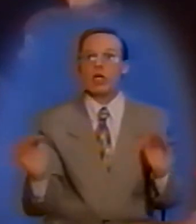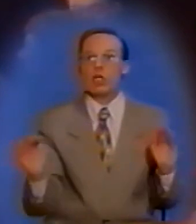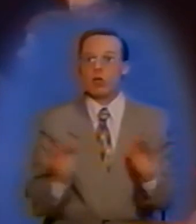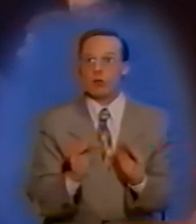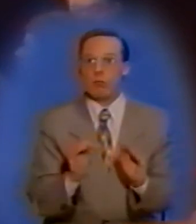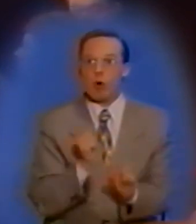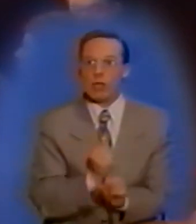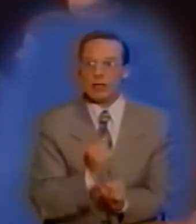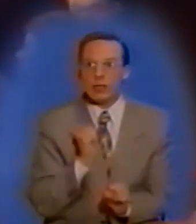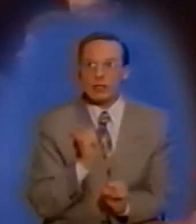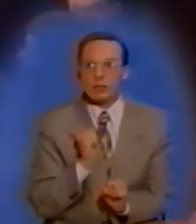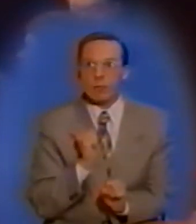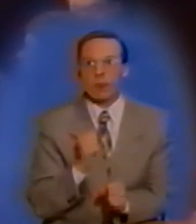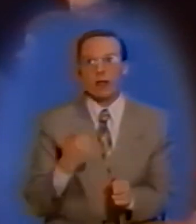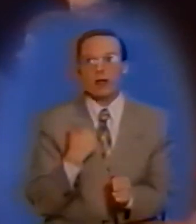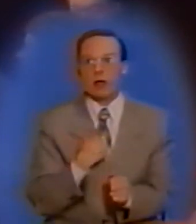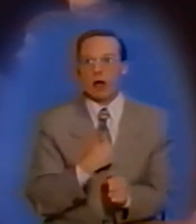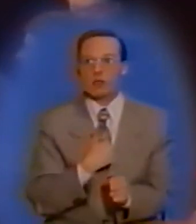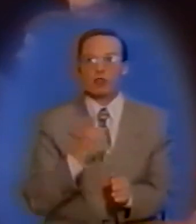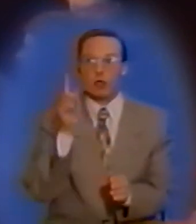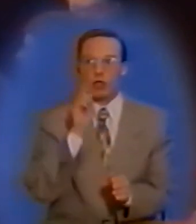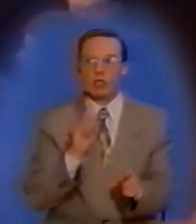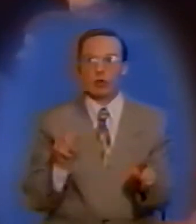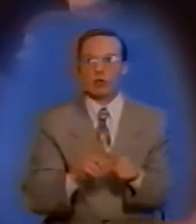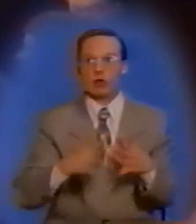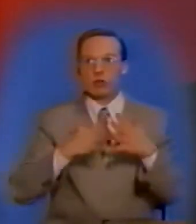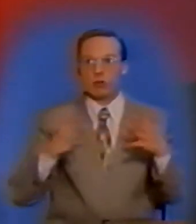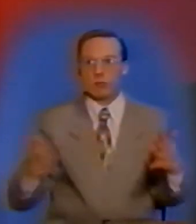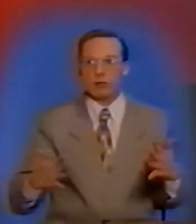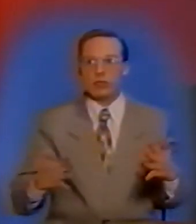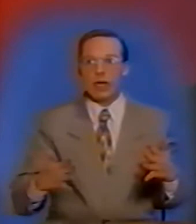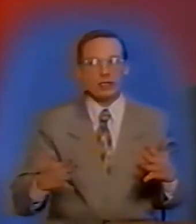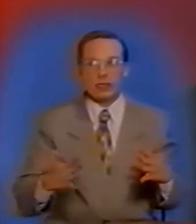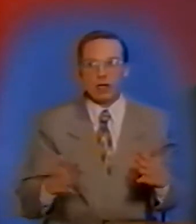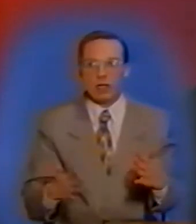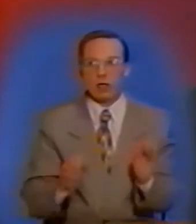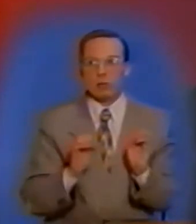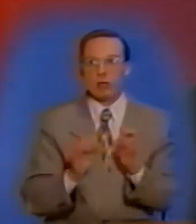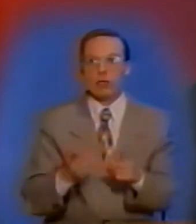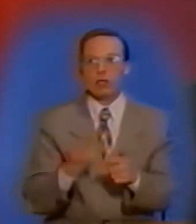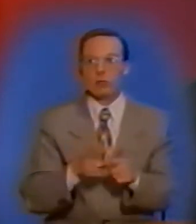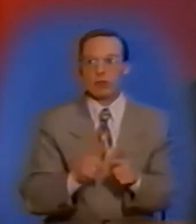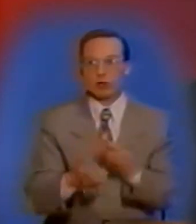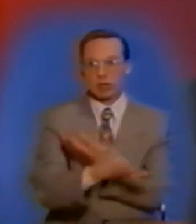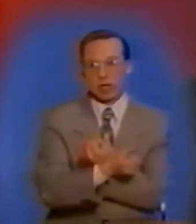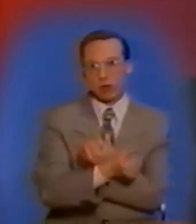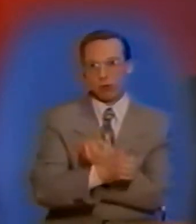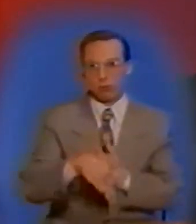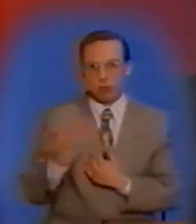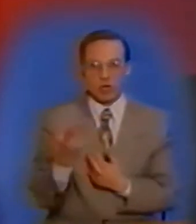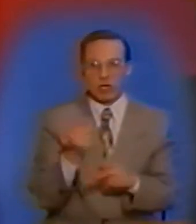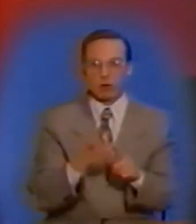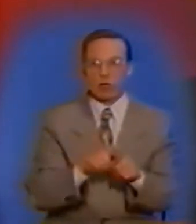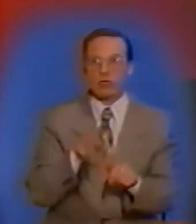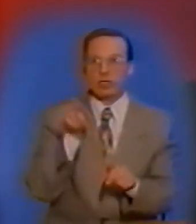ribojantis. Aš norėčiau tokį nedidelį akmenuką mesti ir į pačių gėjų pusę. Ne todėl,